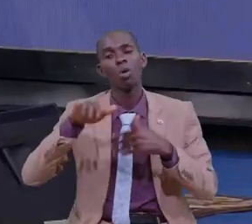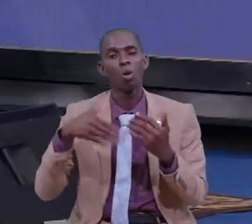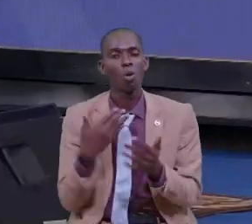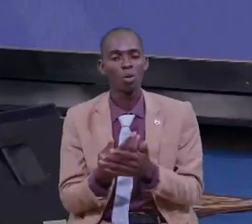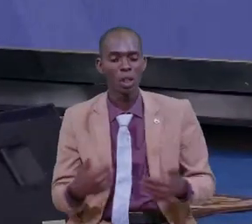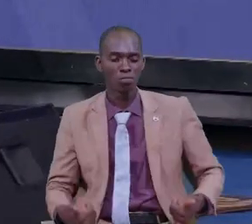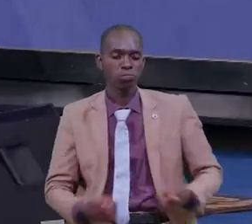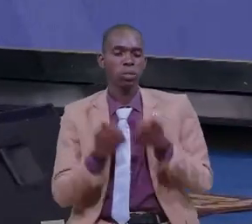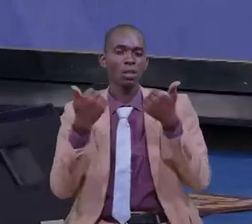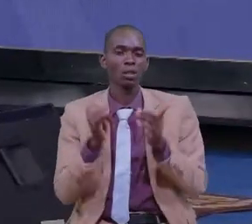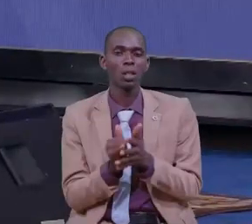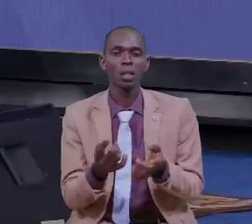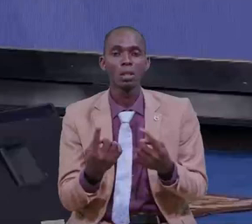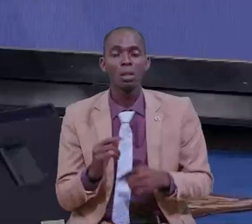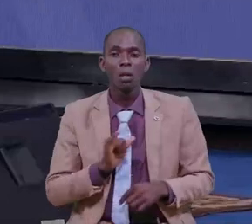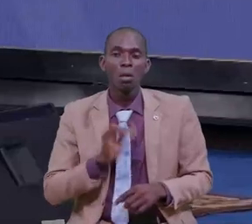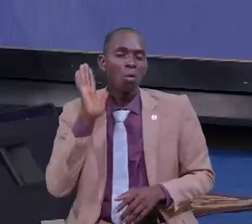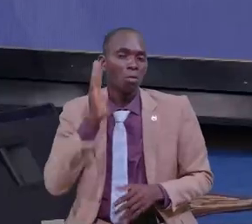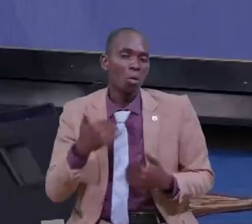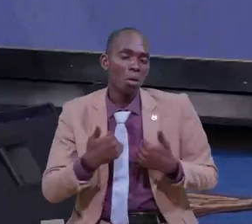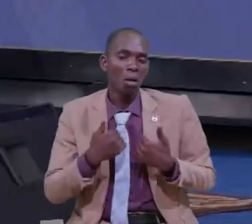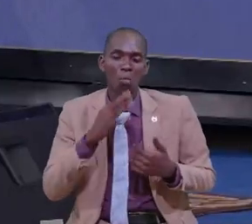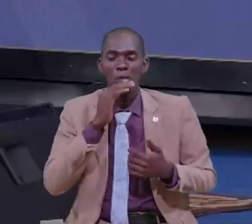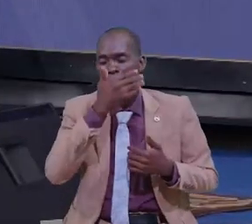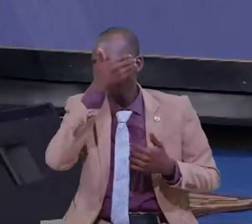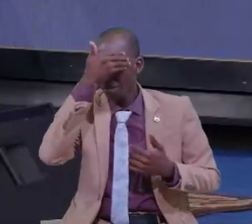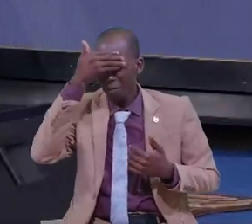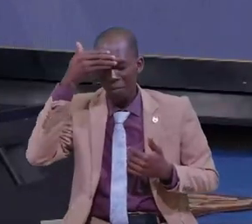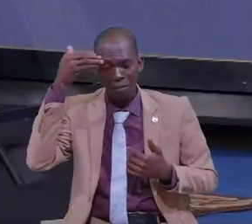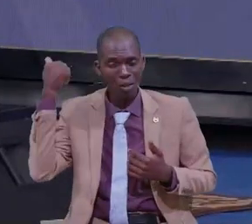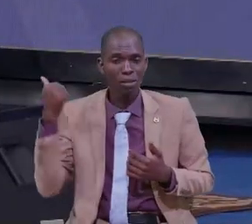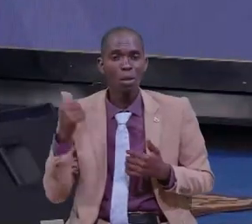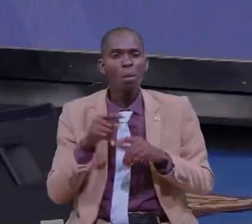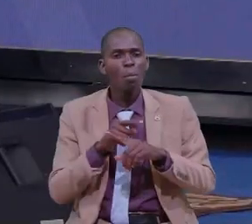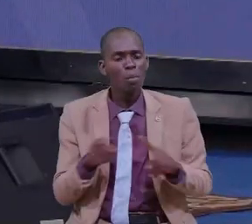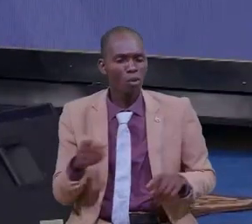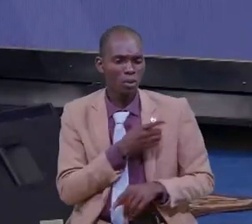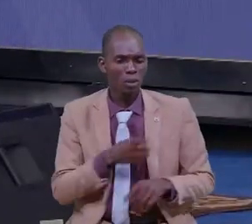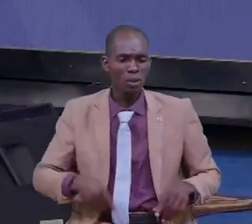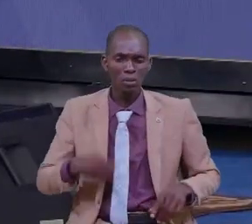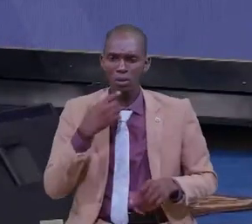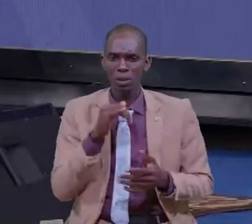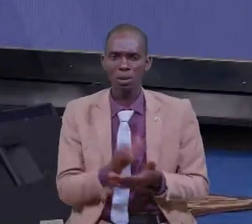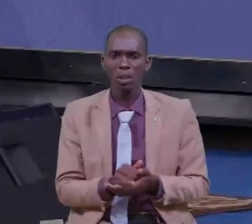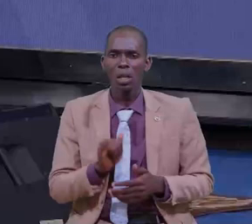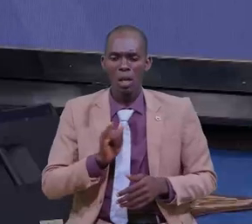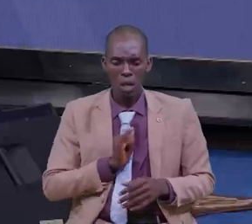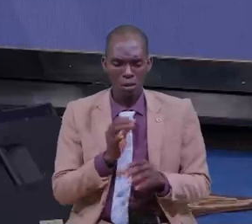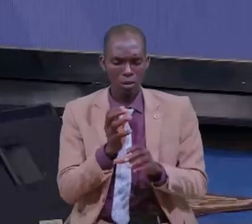Je pourrais succomber à tous les défis auxquels j'étais confronté. Je pouvais être oublié. Mais il dit, il a été